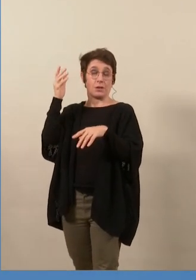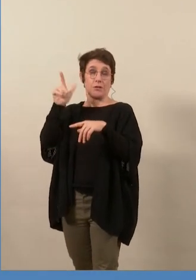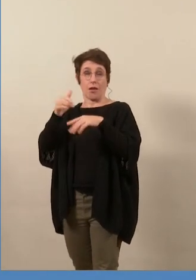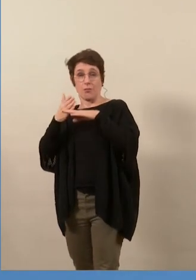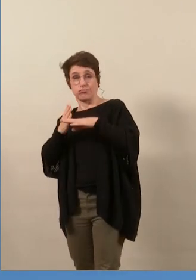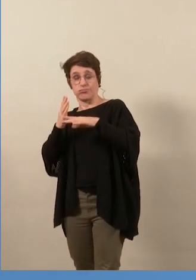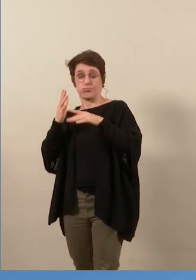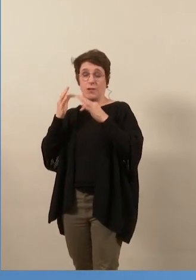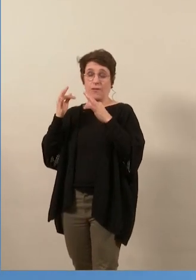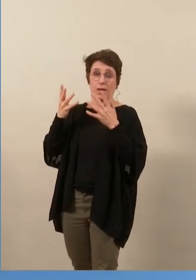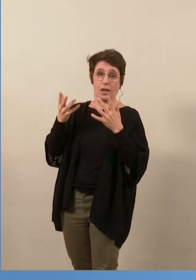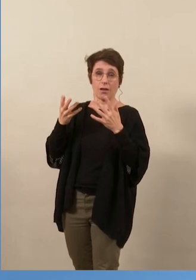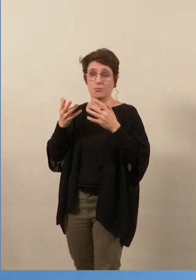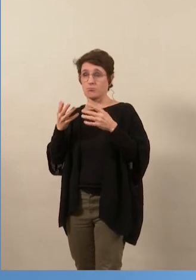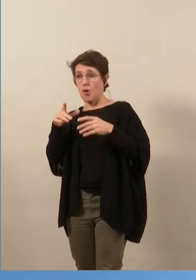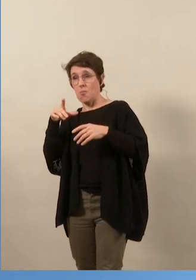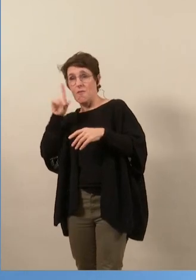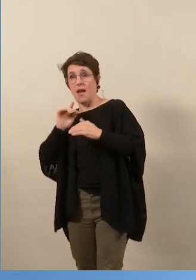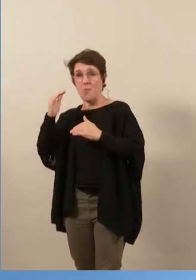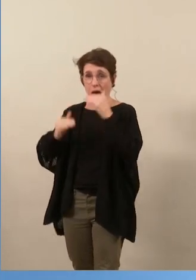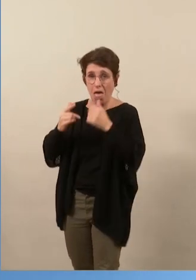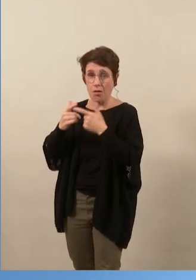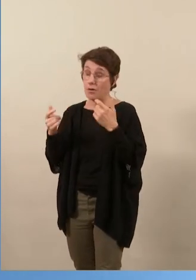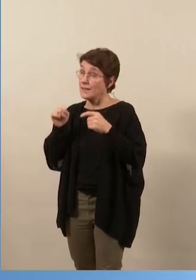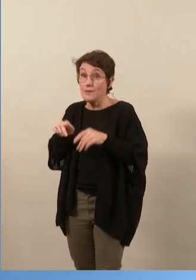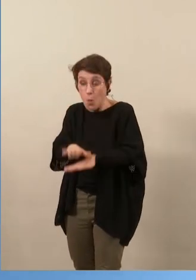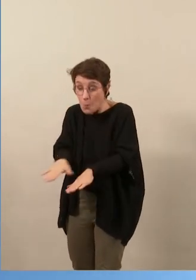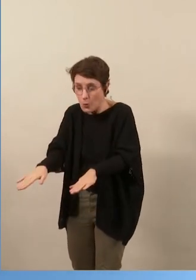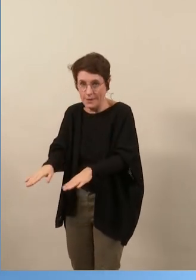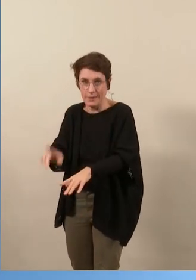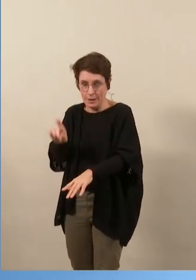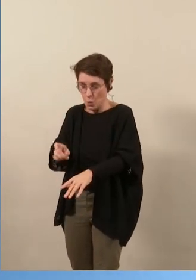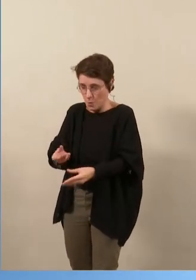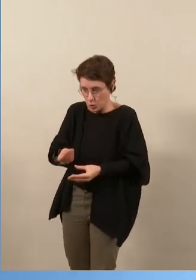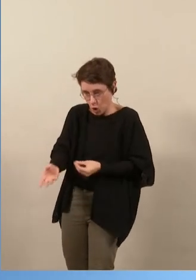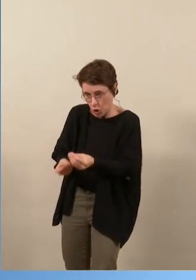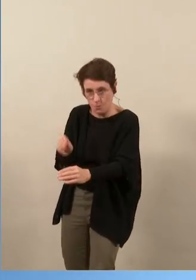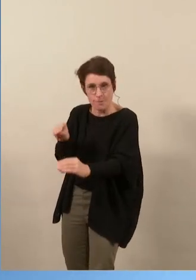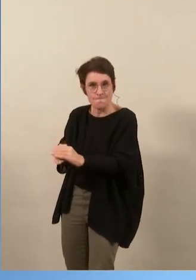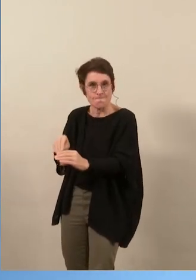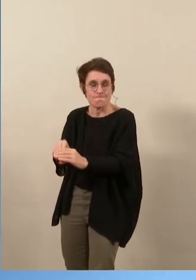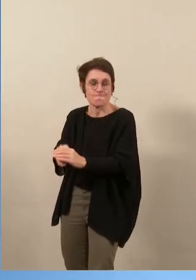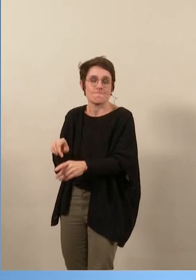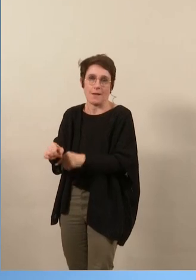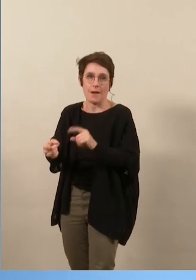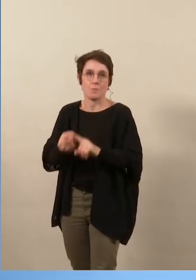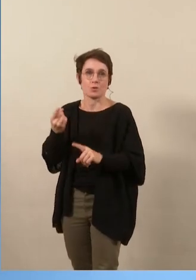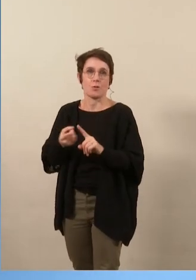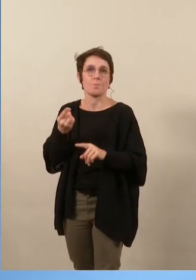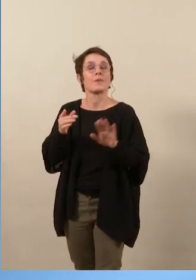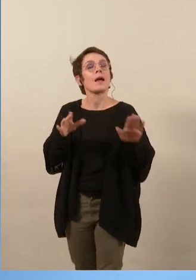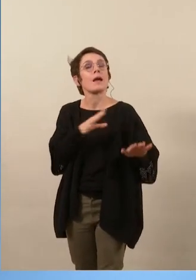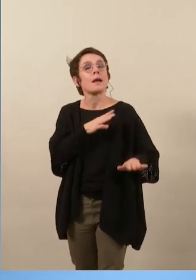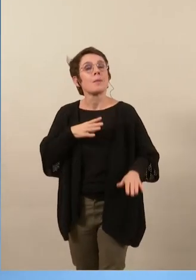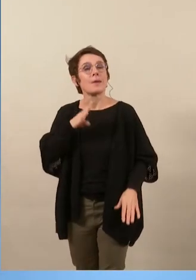tôt possible auprès des enfants qui deviendront les adultes de demain je vais me permettre une toute petite sise pour rassurer mesdames beoher et